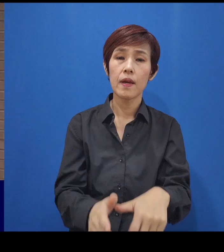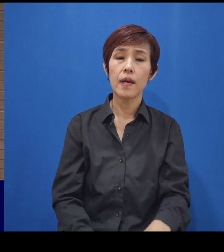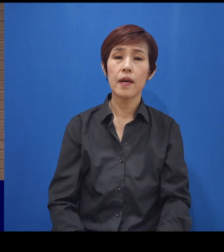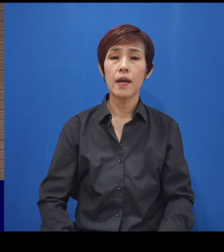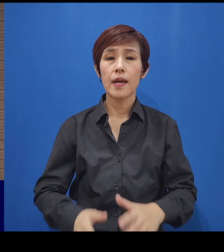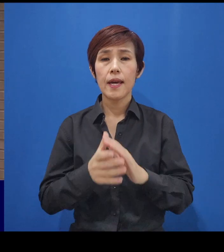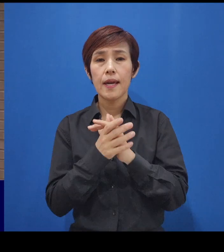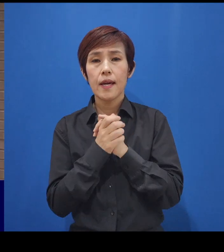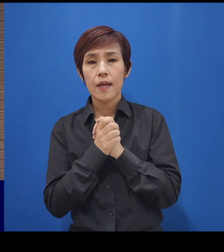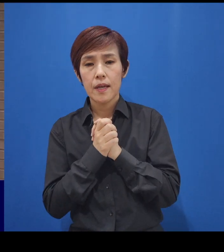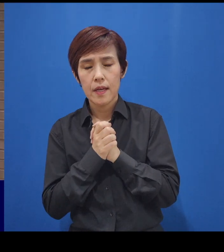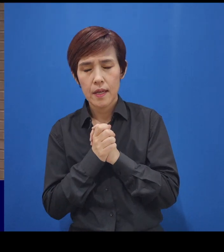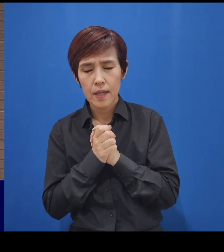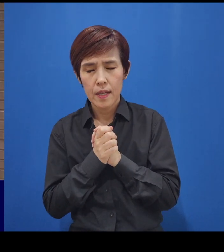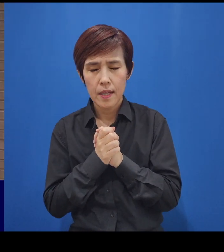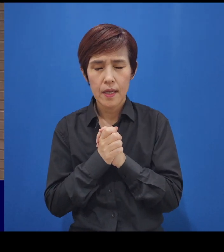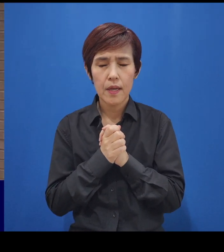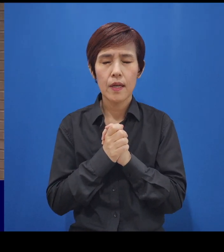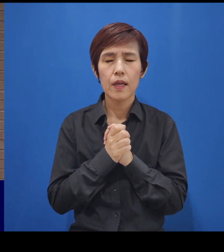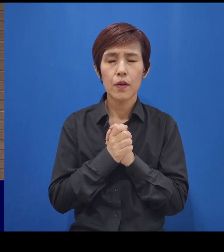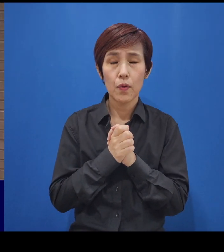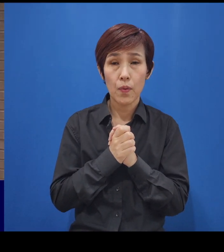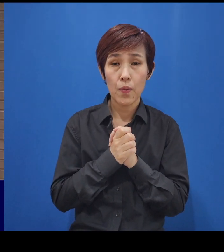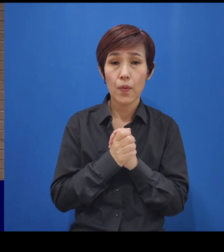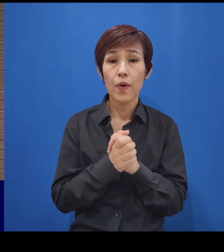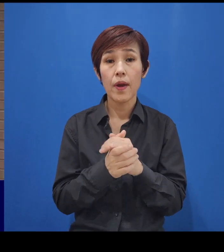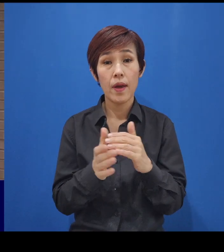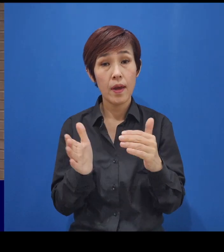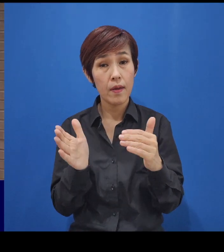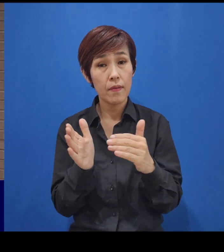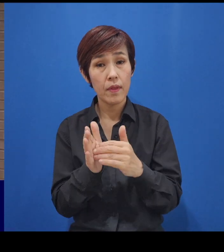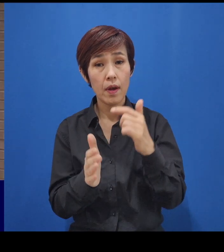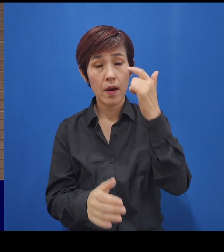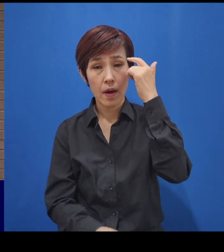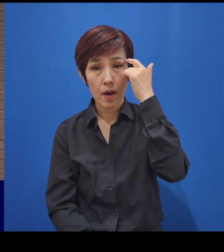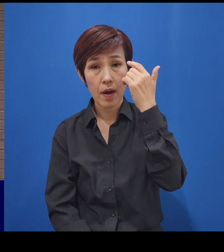당할 때